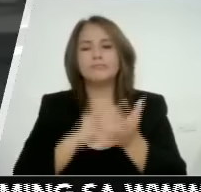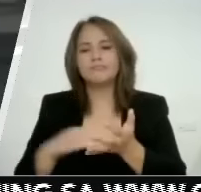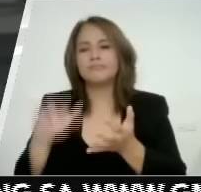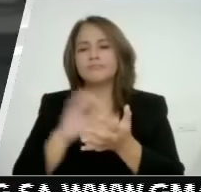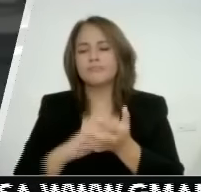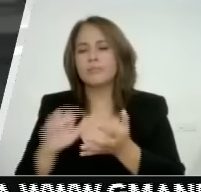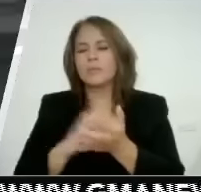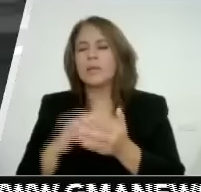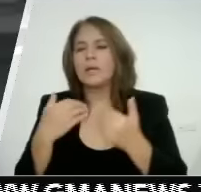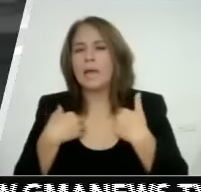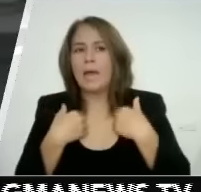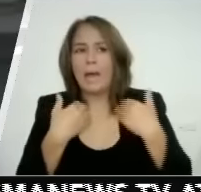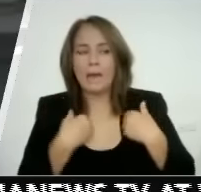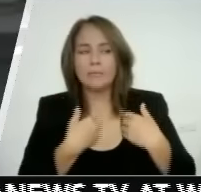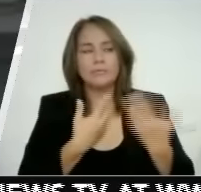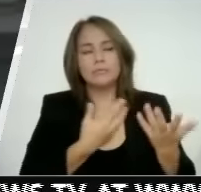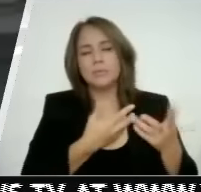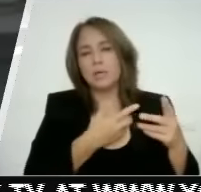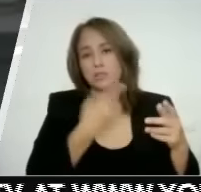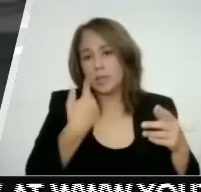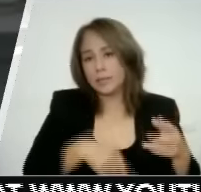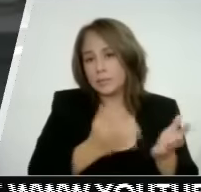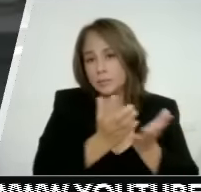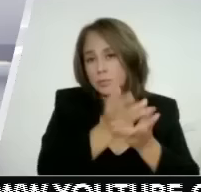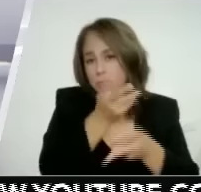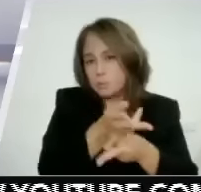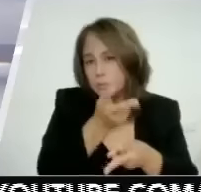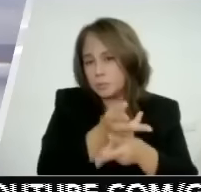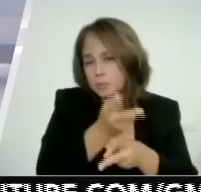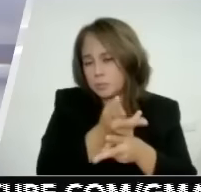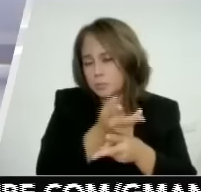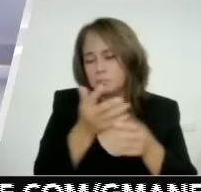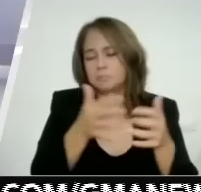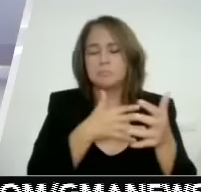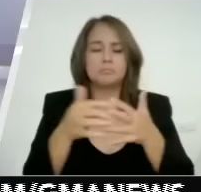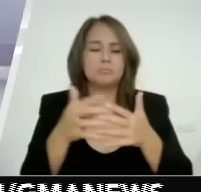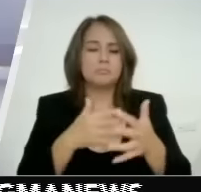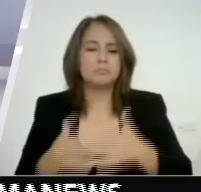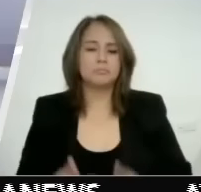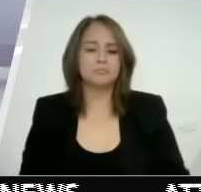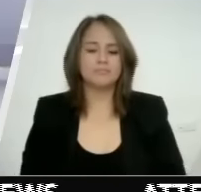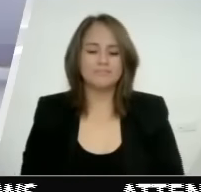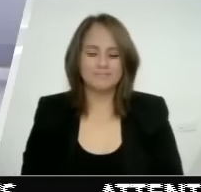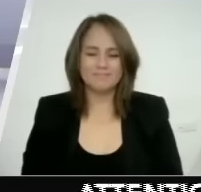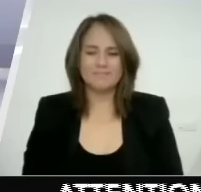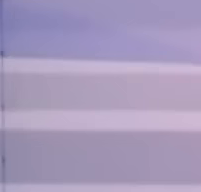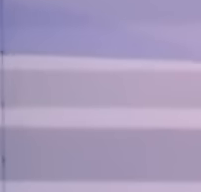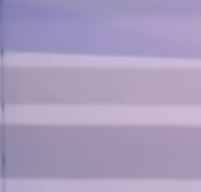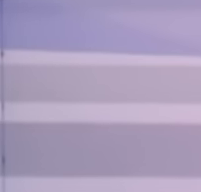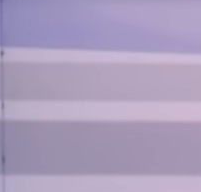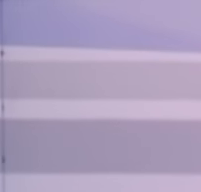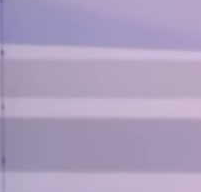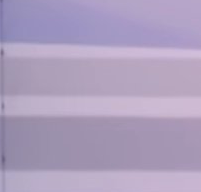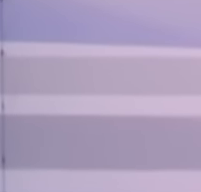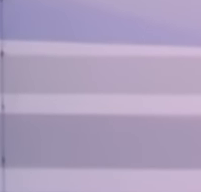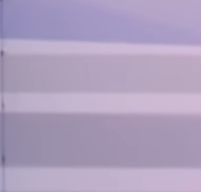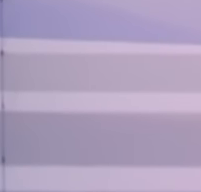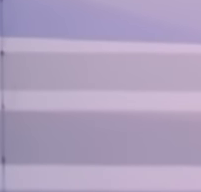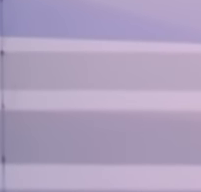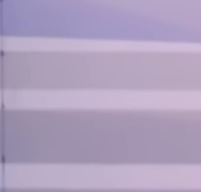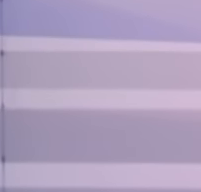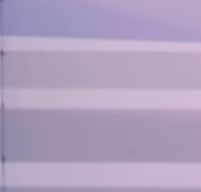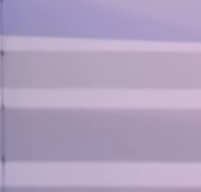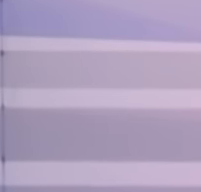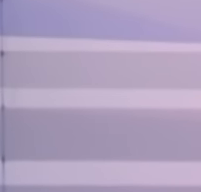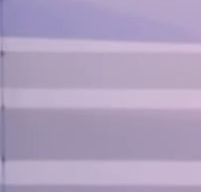at nagmamasid yung mga Chinese warship. Balik sa'yo, Ivan. Maraming salamat, Ian Cruz. Baka puso, patuloy